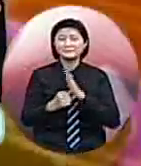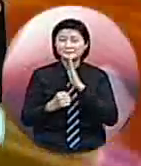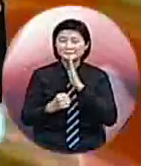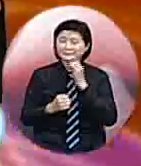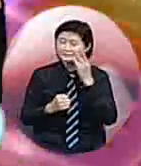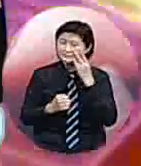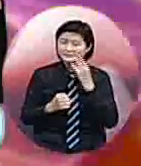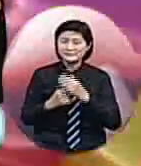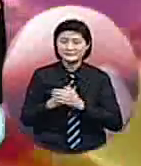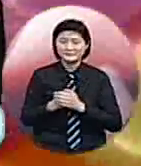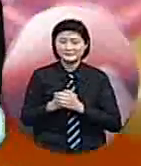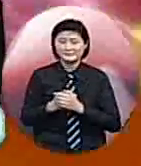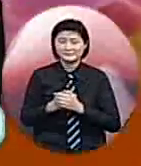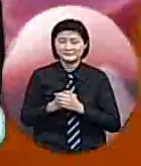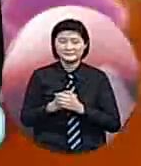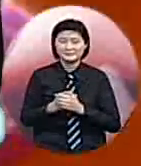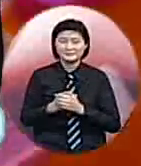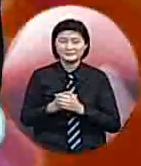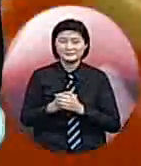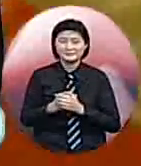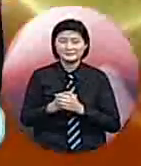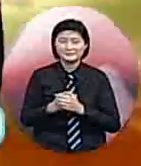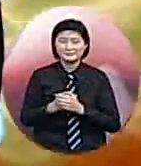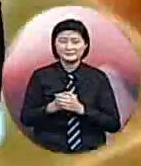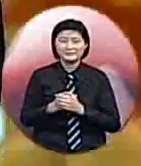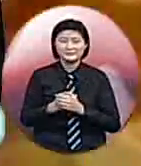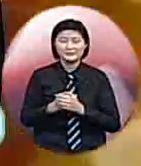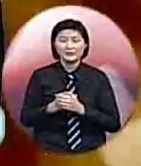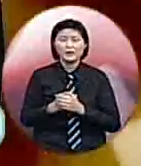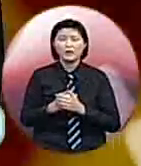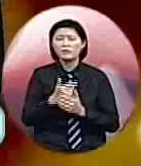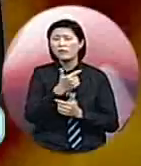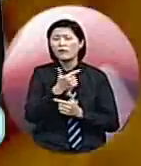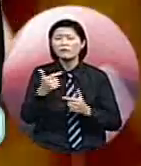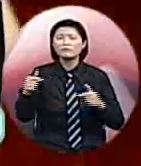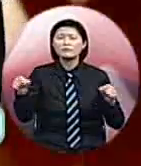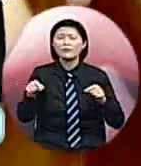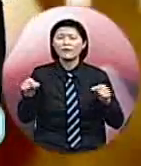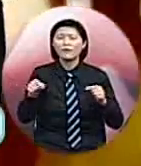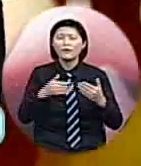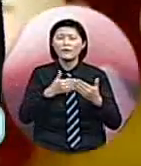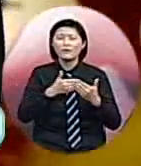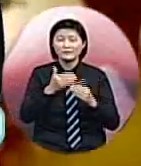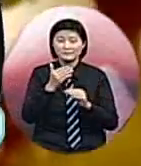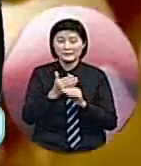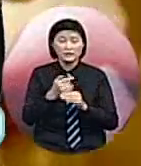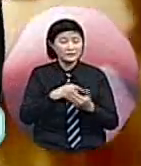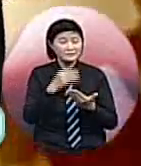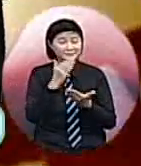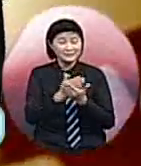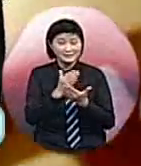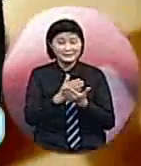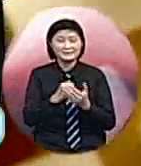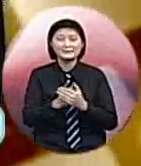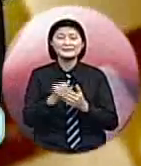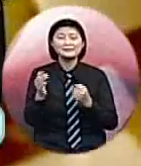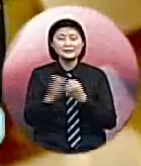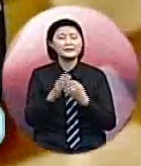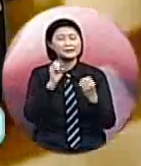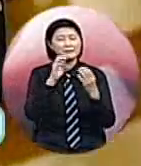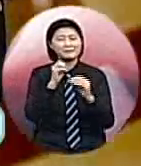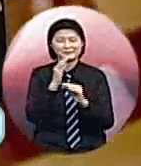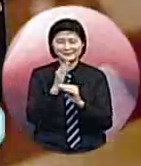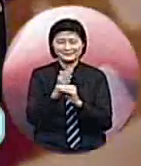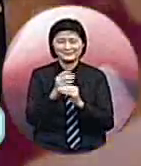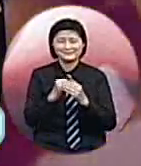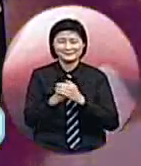예. 아유. 그런데요, 너무 떨려요. 아, 떨리지 마세요. 떨리지 마시라 우리가 이게 대화를 좀 하는